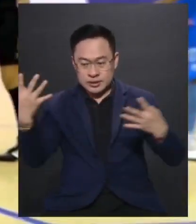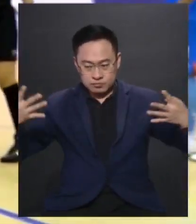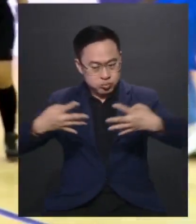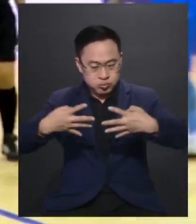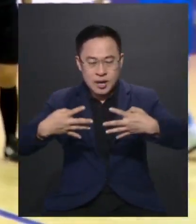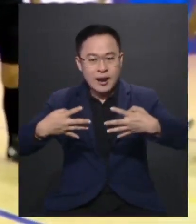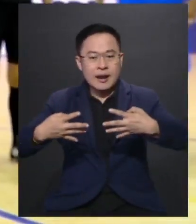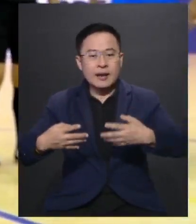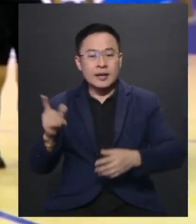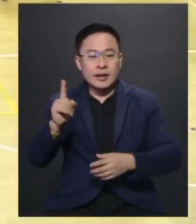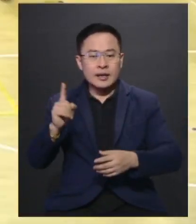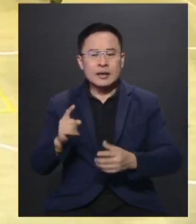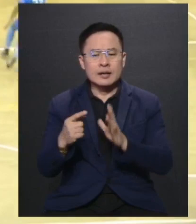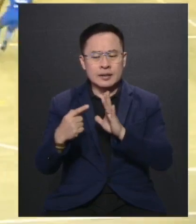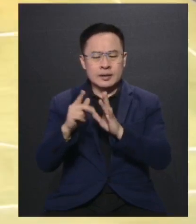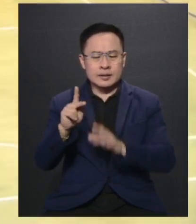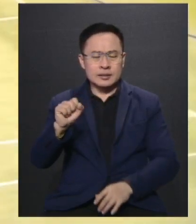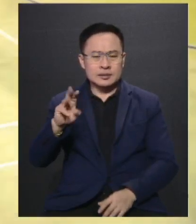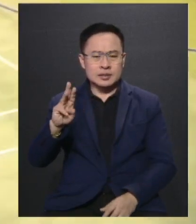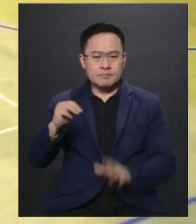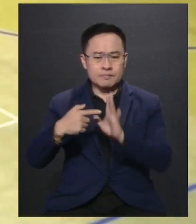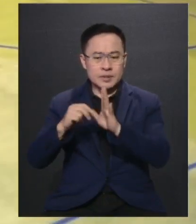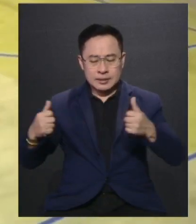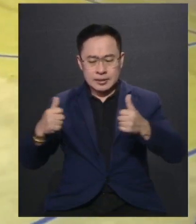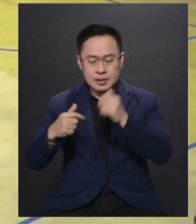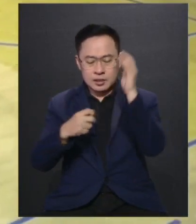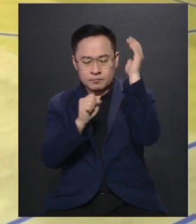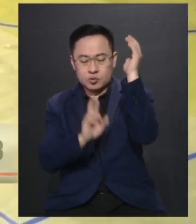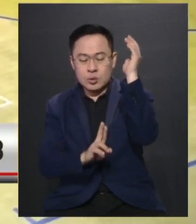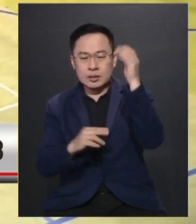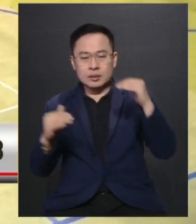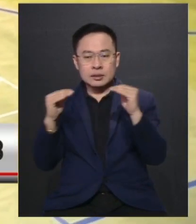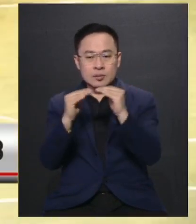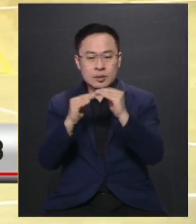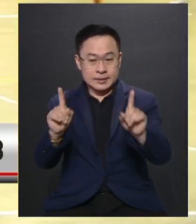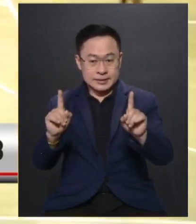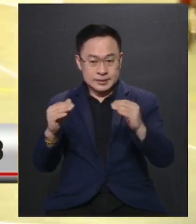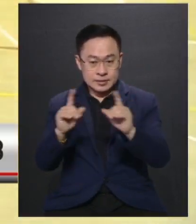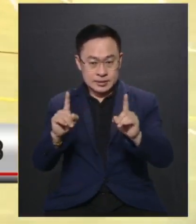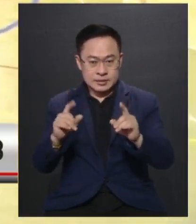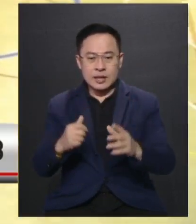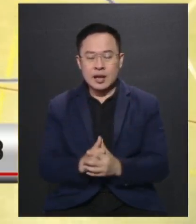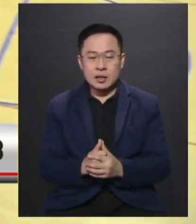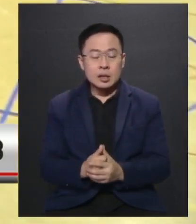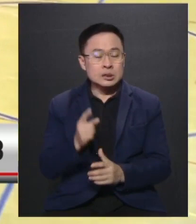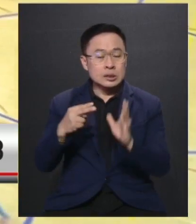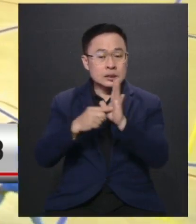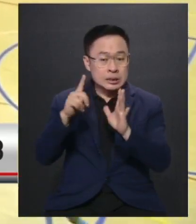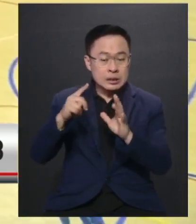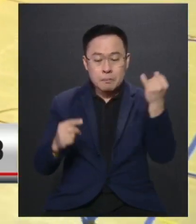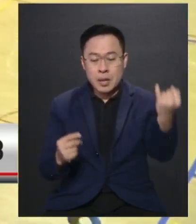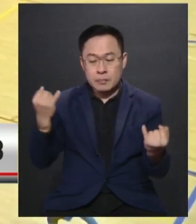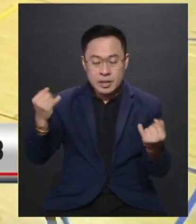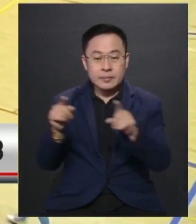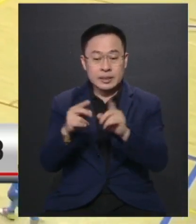เกษมบัณฑิตที่เสมอกับสุราษฎร์ธานี 1ประตูต่อ 1นะคะจริงๆเกมแรกเนี่ยทั้งคู่ก็แพ้มาด้วยกันหมดนะคะ